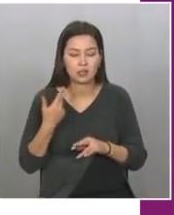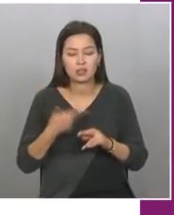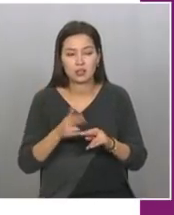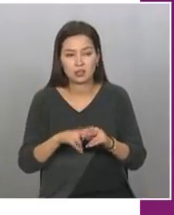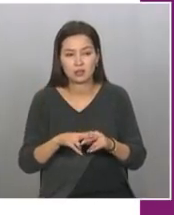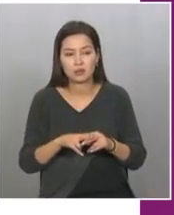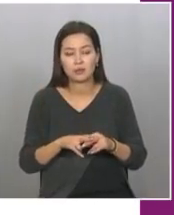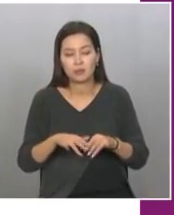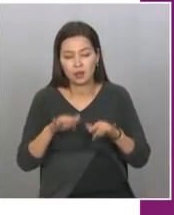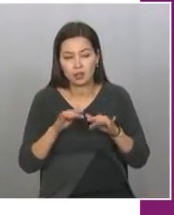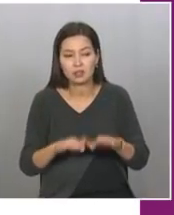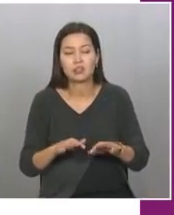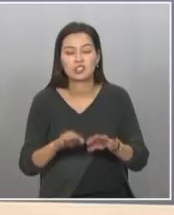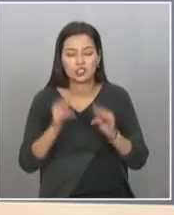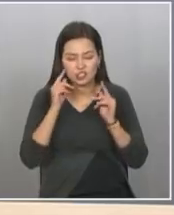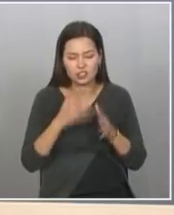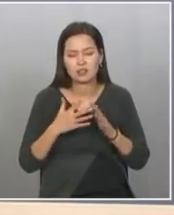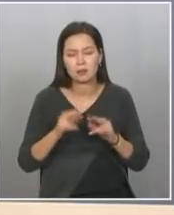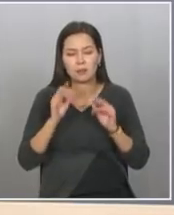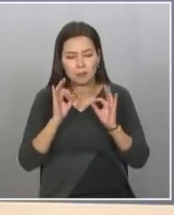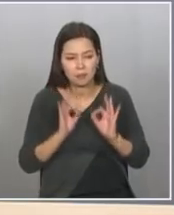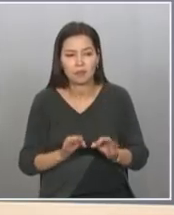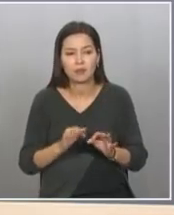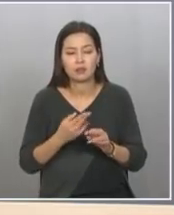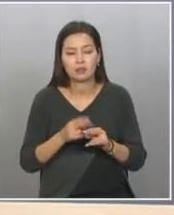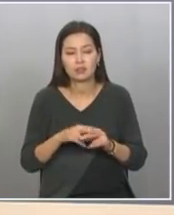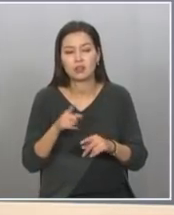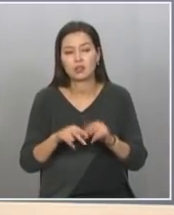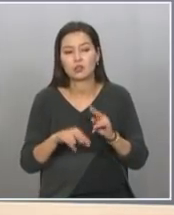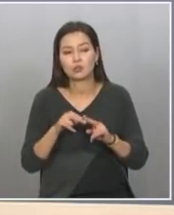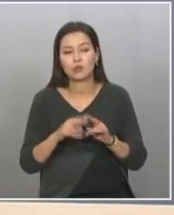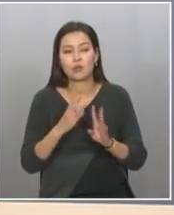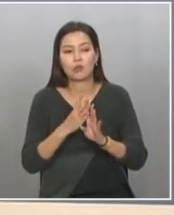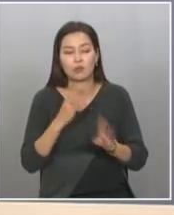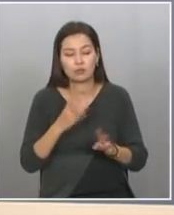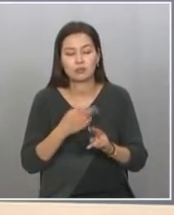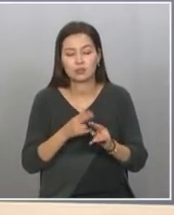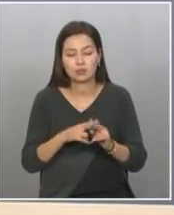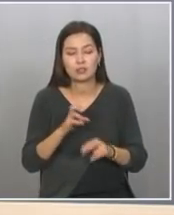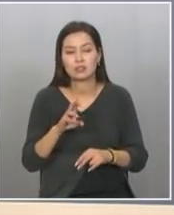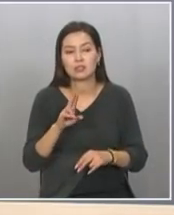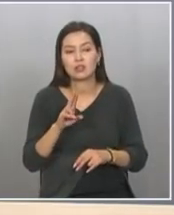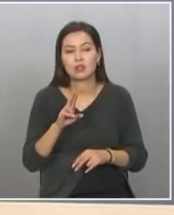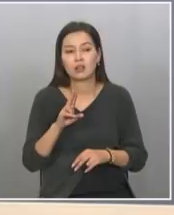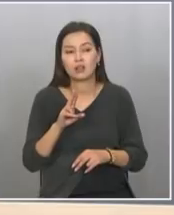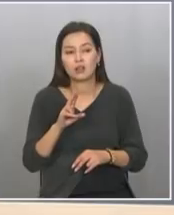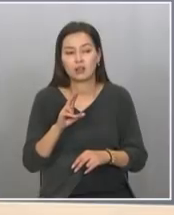идут четко и правильно. Например, «караульные» чеканят шаг.